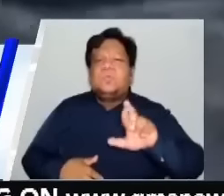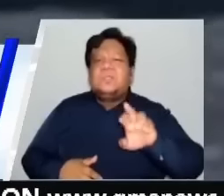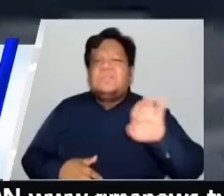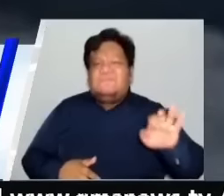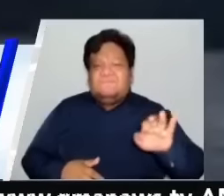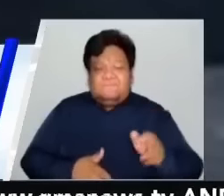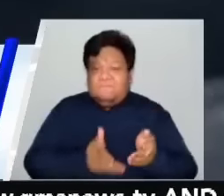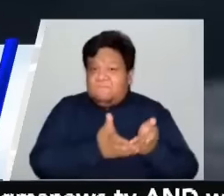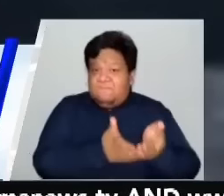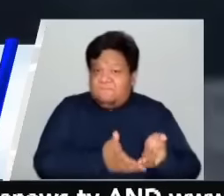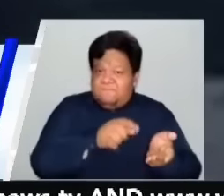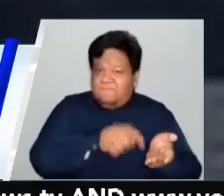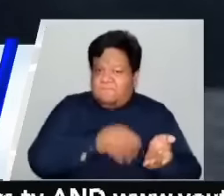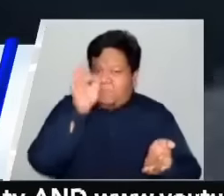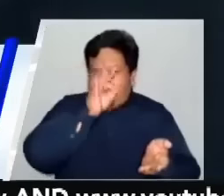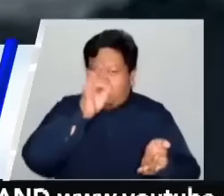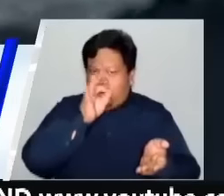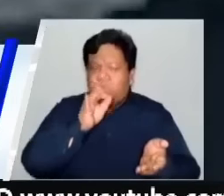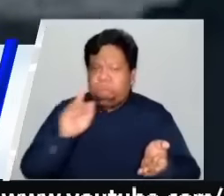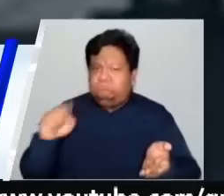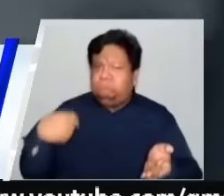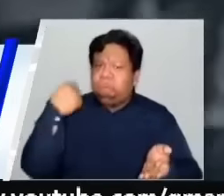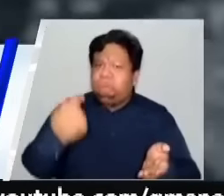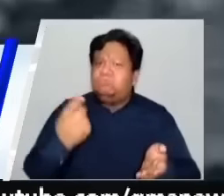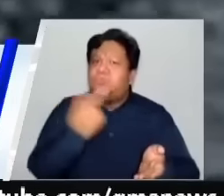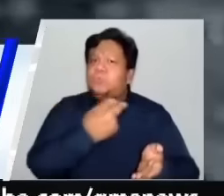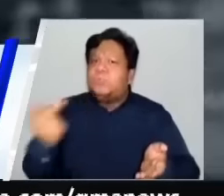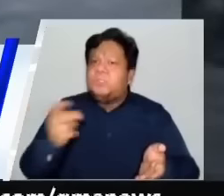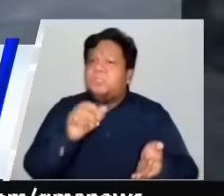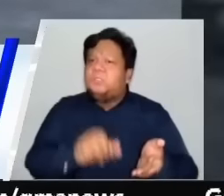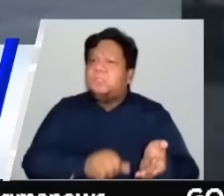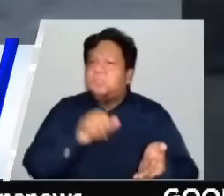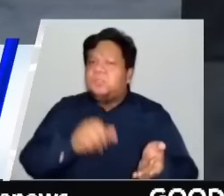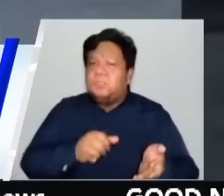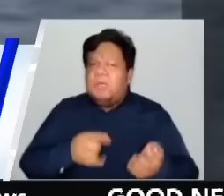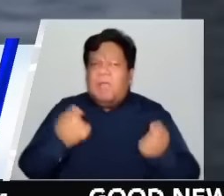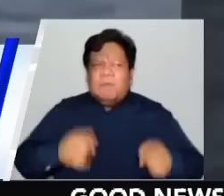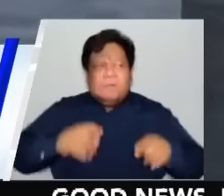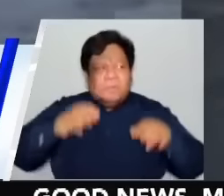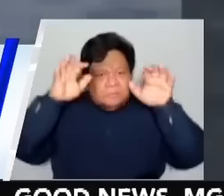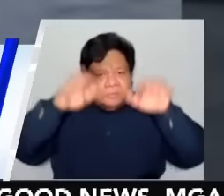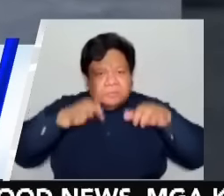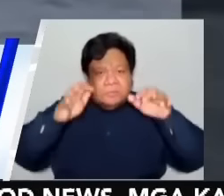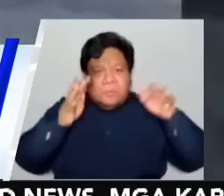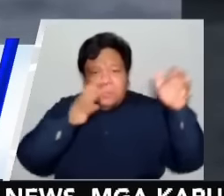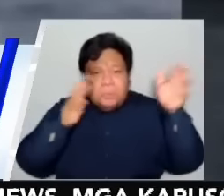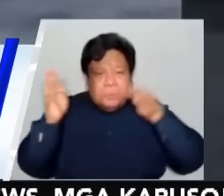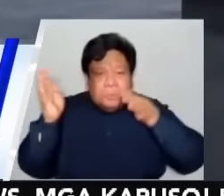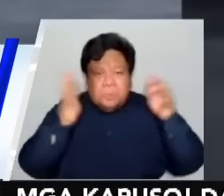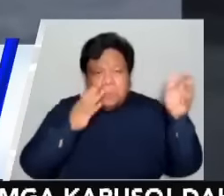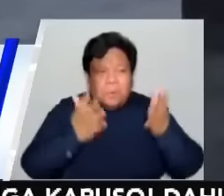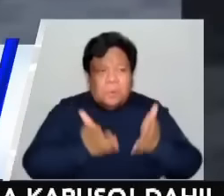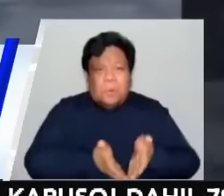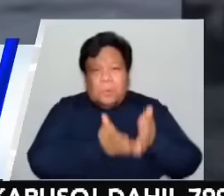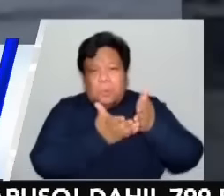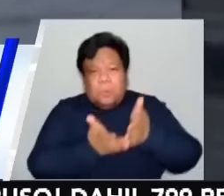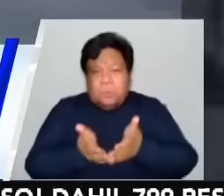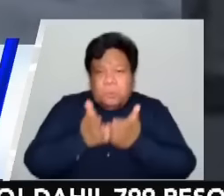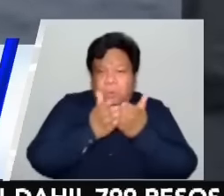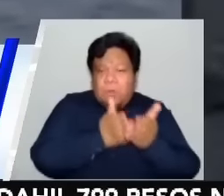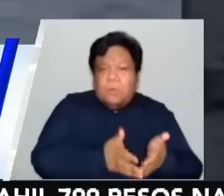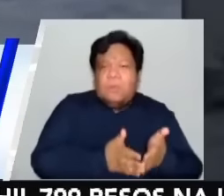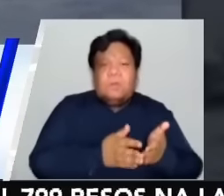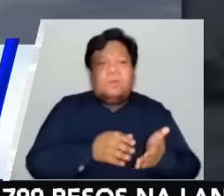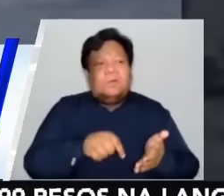linggo na ang naroon ang mga mangingisda. Inabutan sila ng ulan at malalakas na alon at dalawa sa 20 bangka nila ang